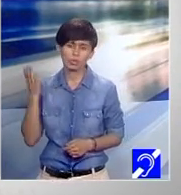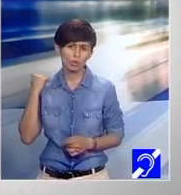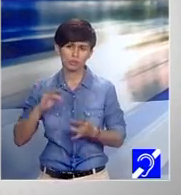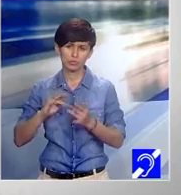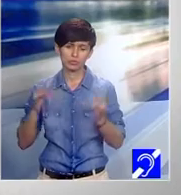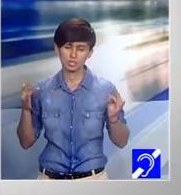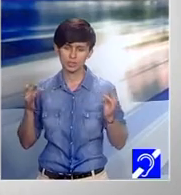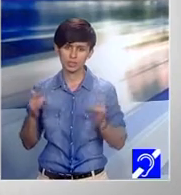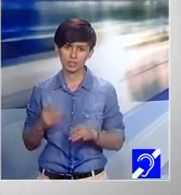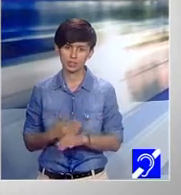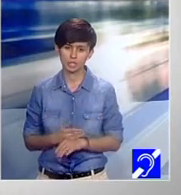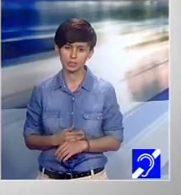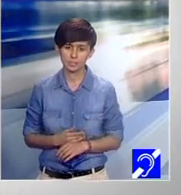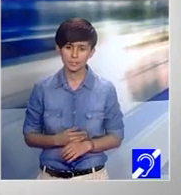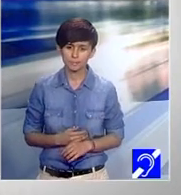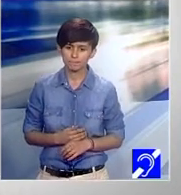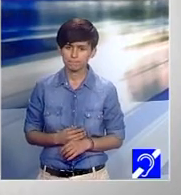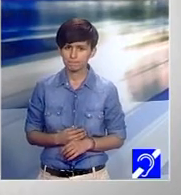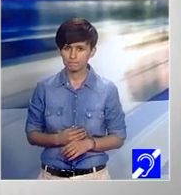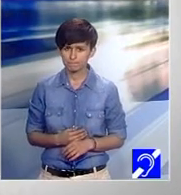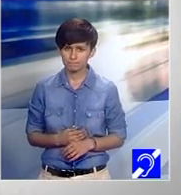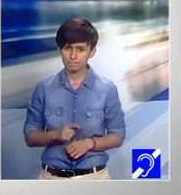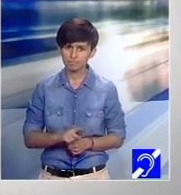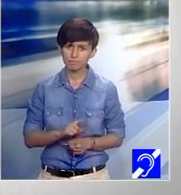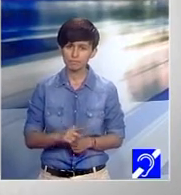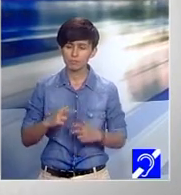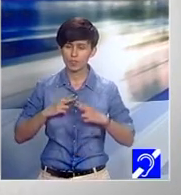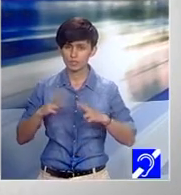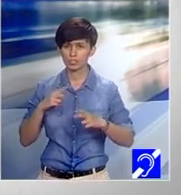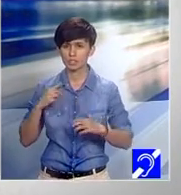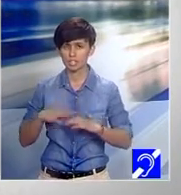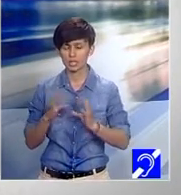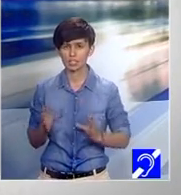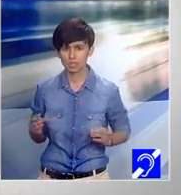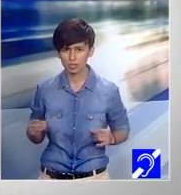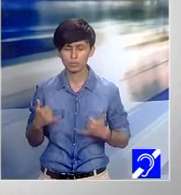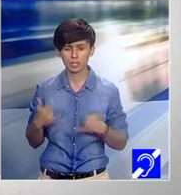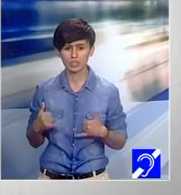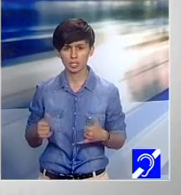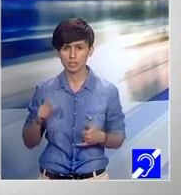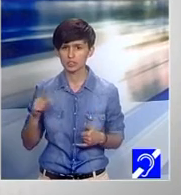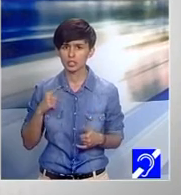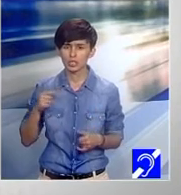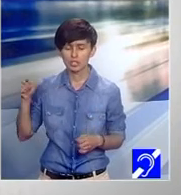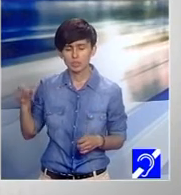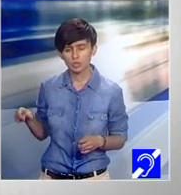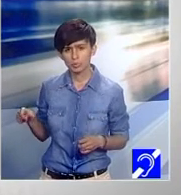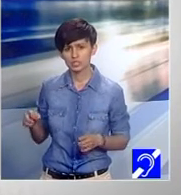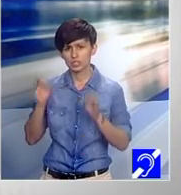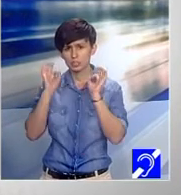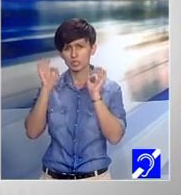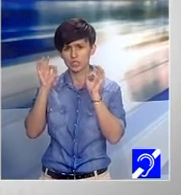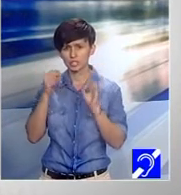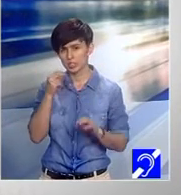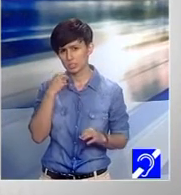aveam acces la informații. Vă spun că un lucru grav este că în România, zilelor noastre, încă nu există un nutriționist dietetician specializat